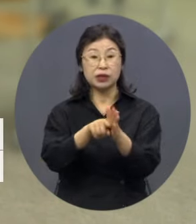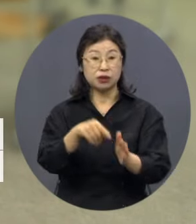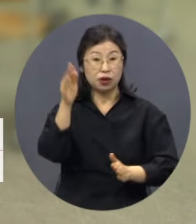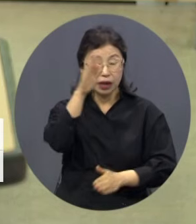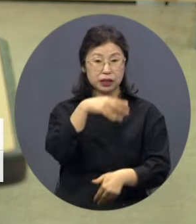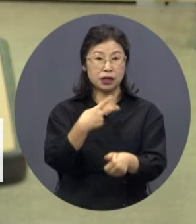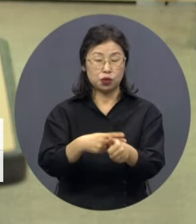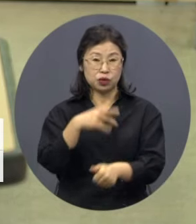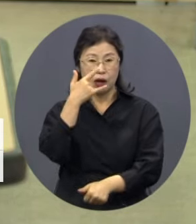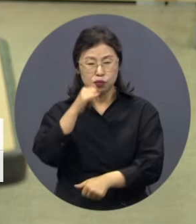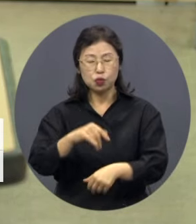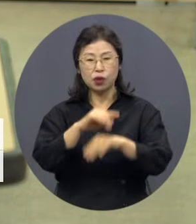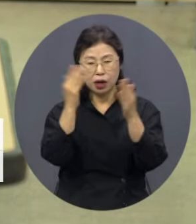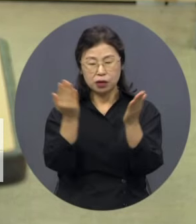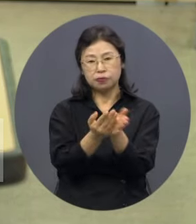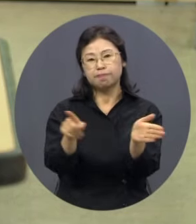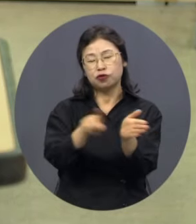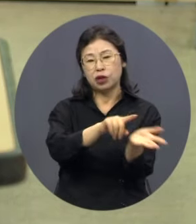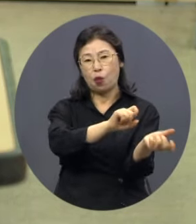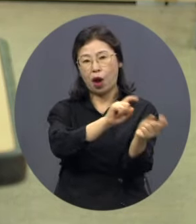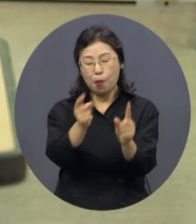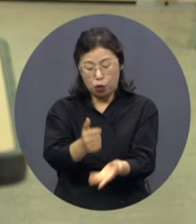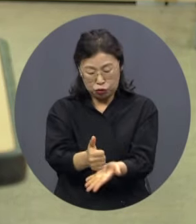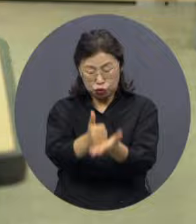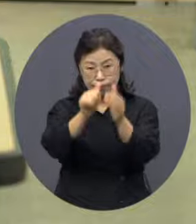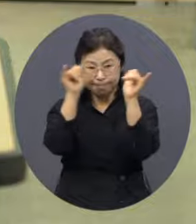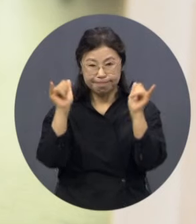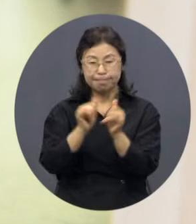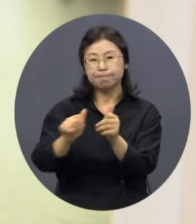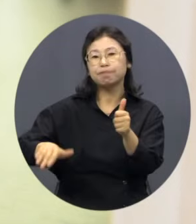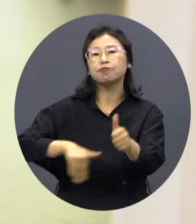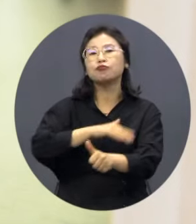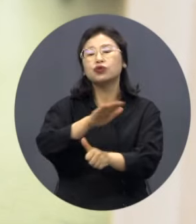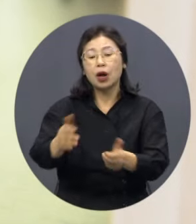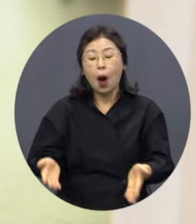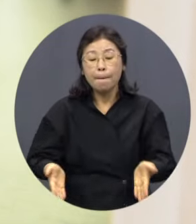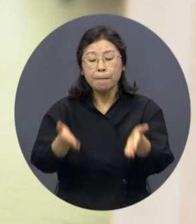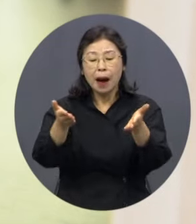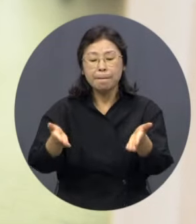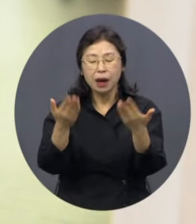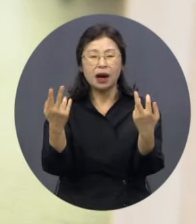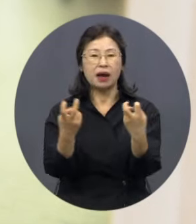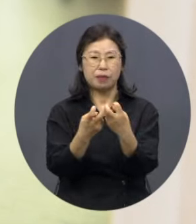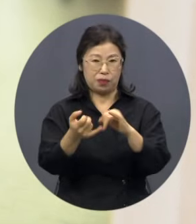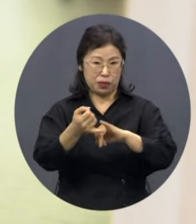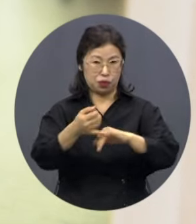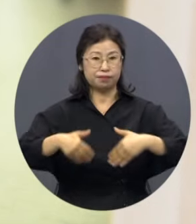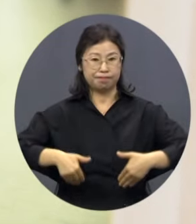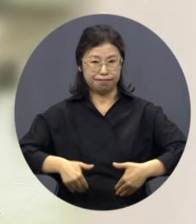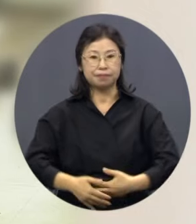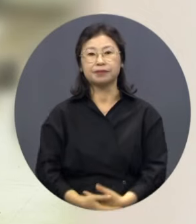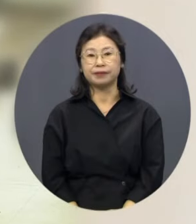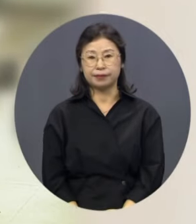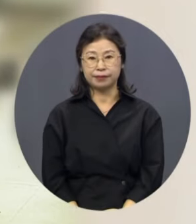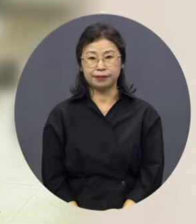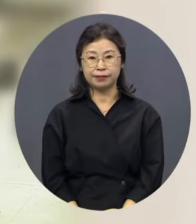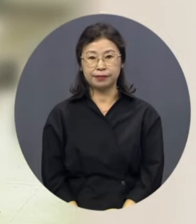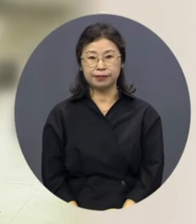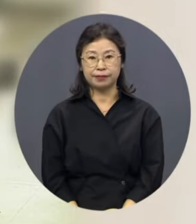학부모가 서로 신뢰를 회복하고 존중하는 사회적 분위기를 조성하기 위한 대책이 절실합니다 MBC 뉴스 홍수현